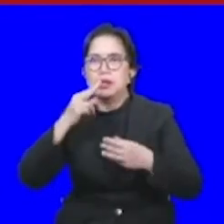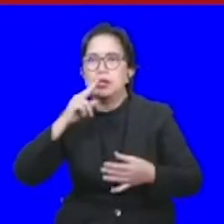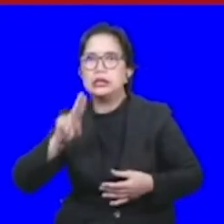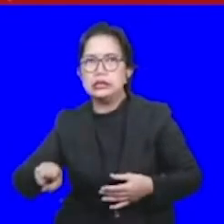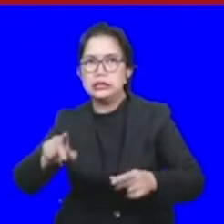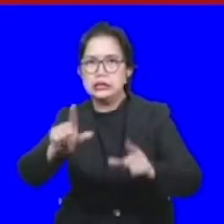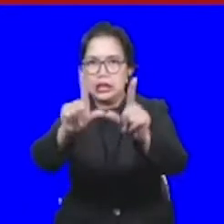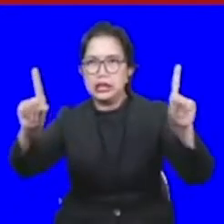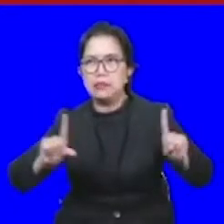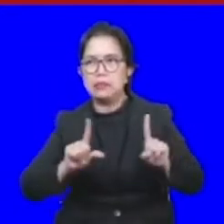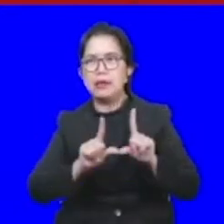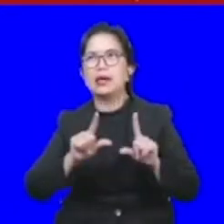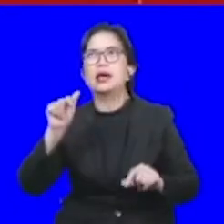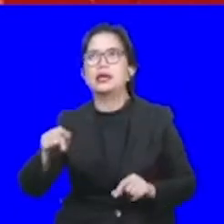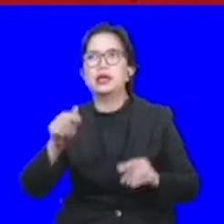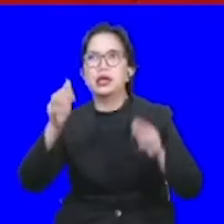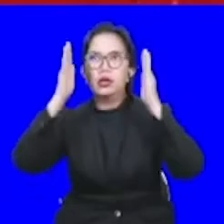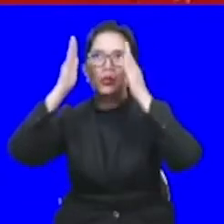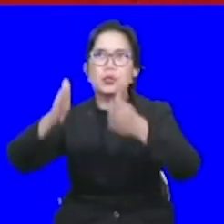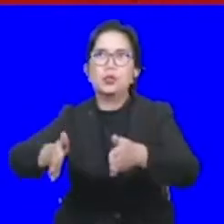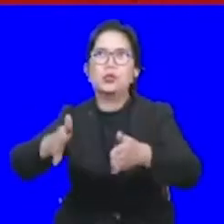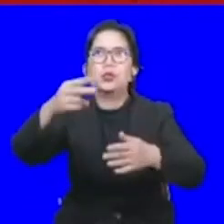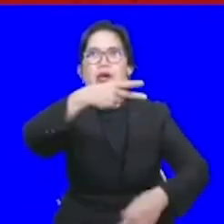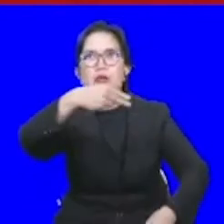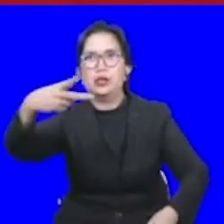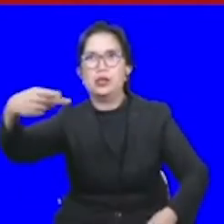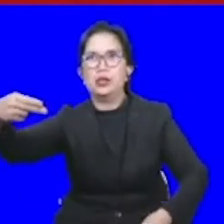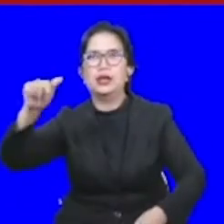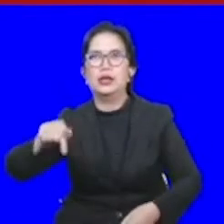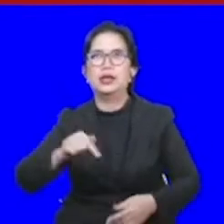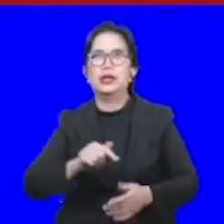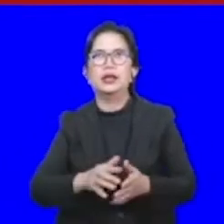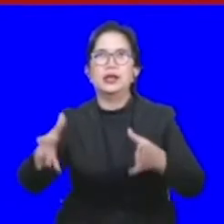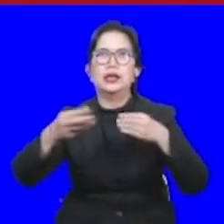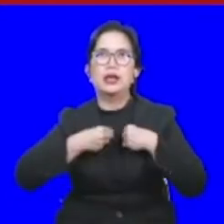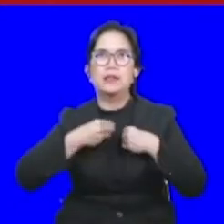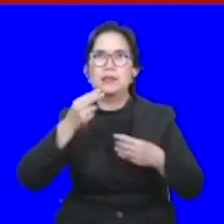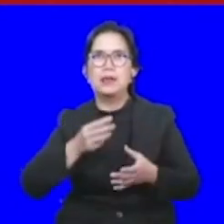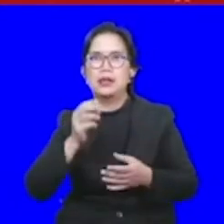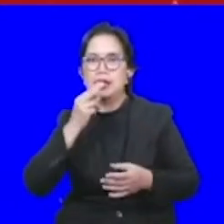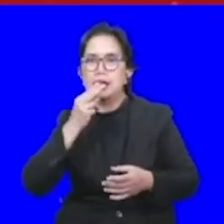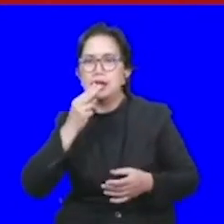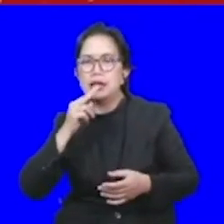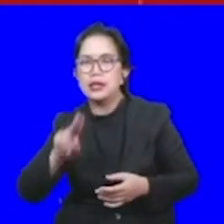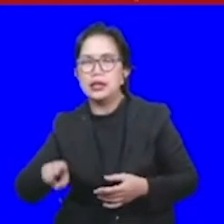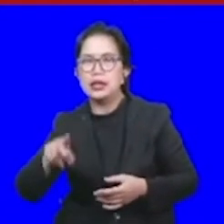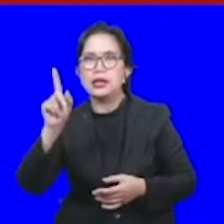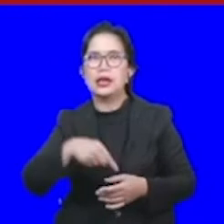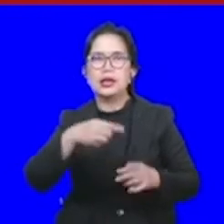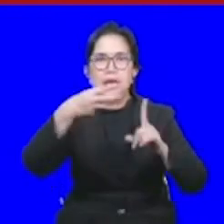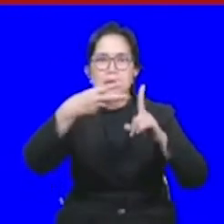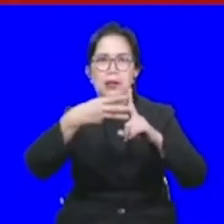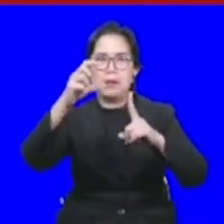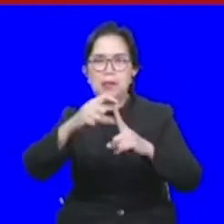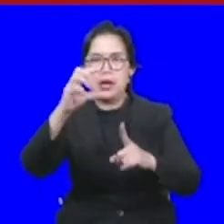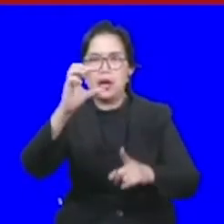otoritas empat di dalam di khusus di Indonesia khusus di Indonesia dia harus mendapatkan izin dari Badan POM yang dan Badan